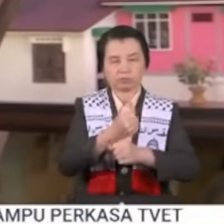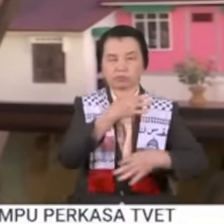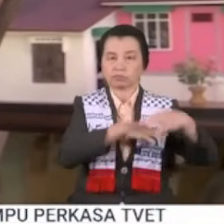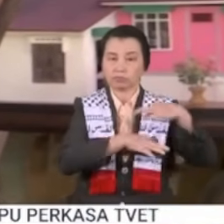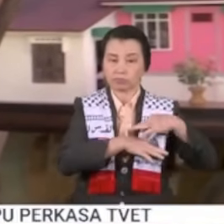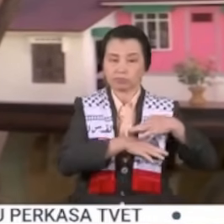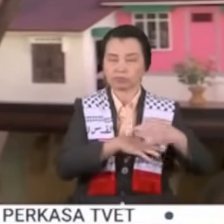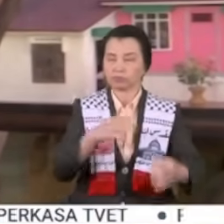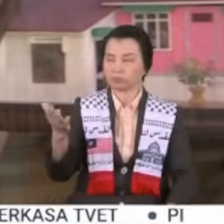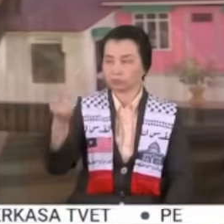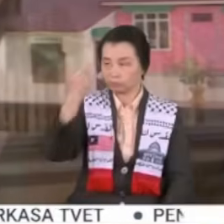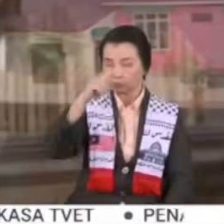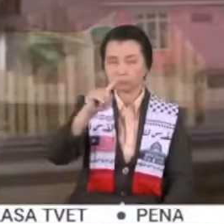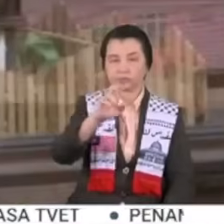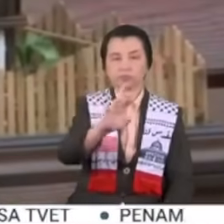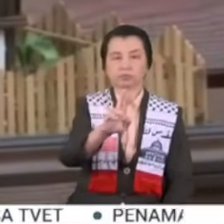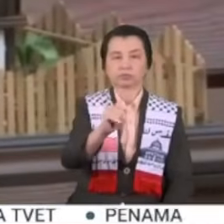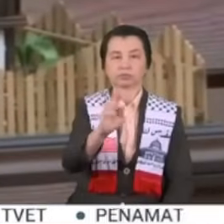mazif